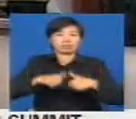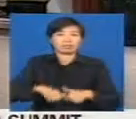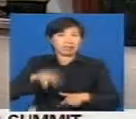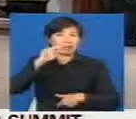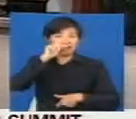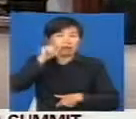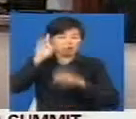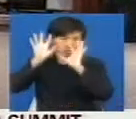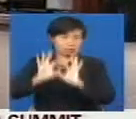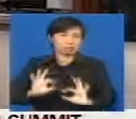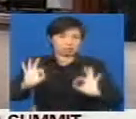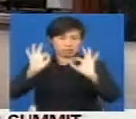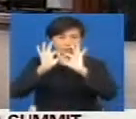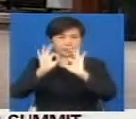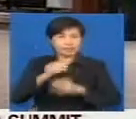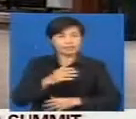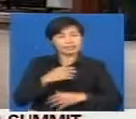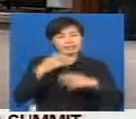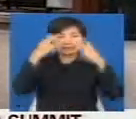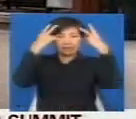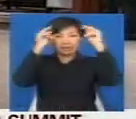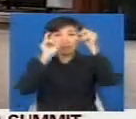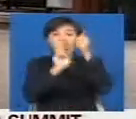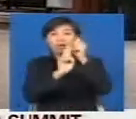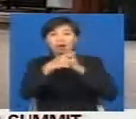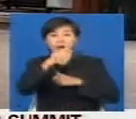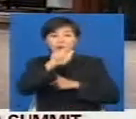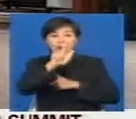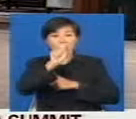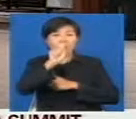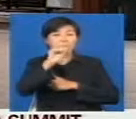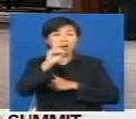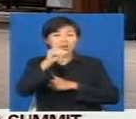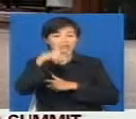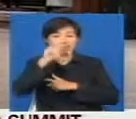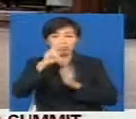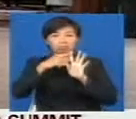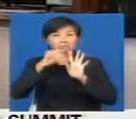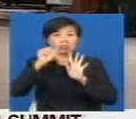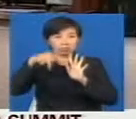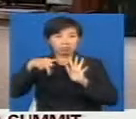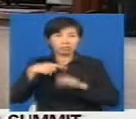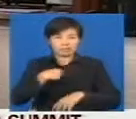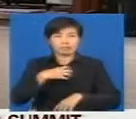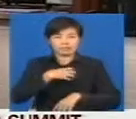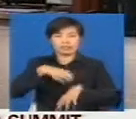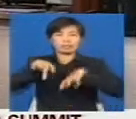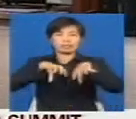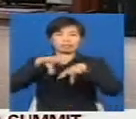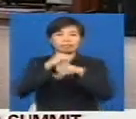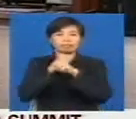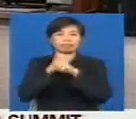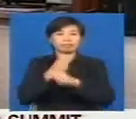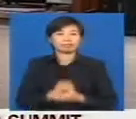คันอาสาแล้วท่านรองนายกปลอดประสบก็ได้ดำเนินงานอันนี้ขึ้นมาครับ และการที่มาจัดที่เชียงใหม่ถือเป็นต้นน้ำของบ้านเ